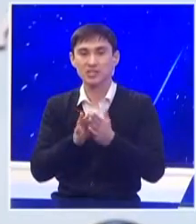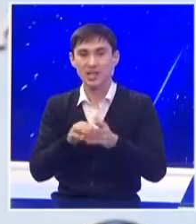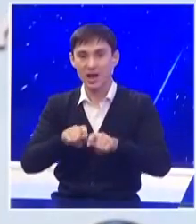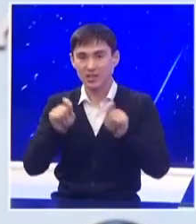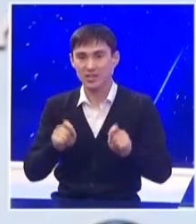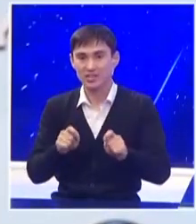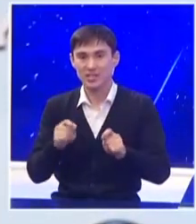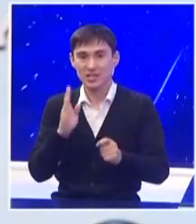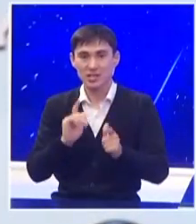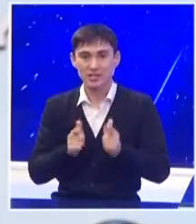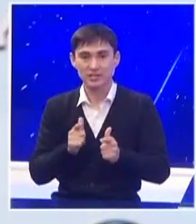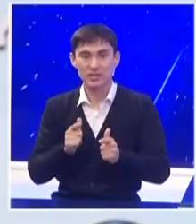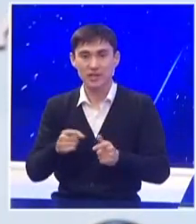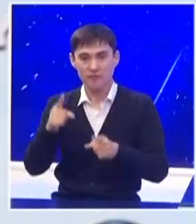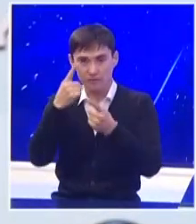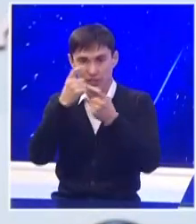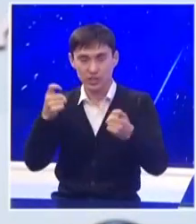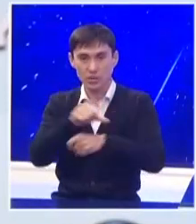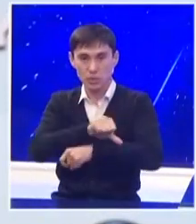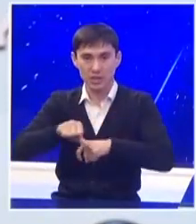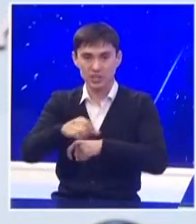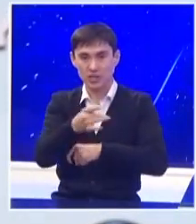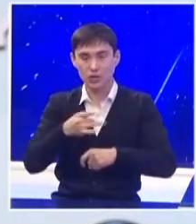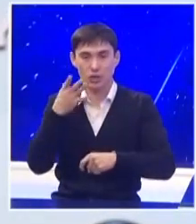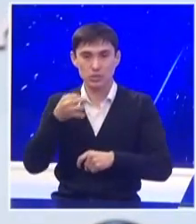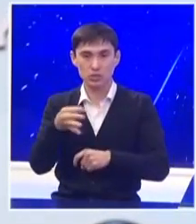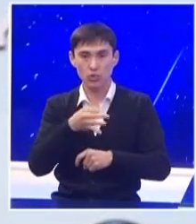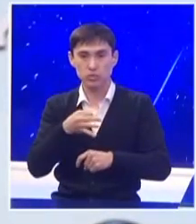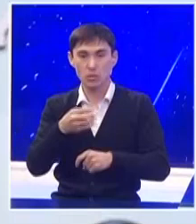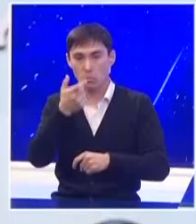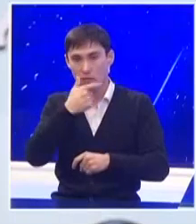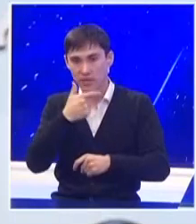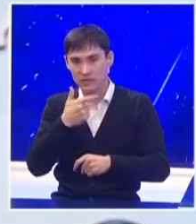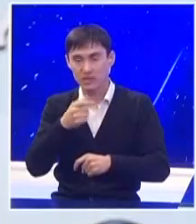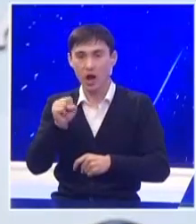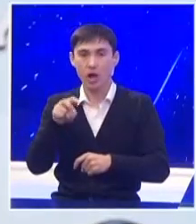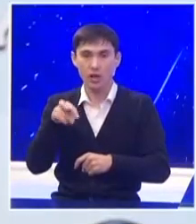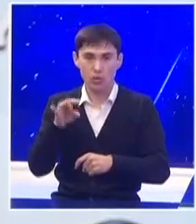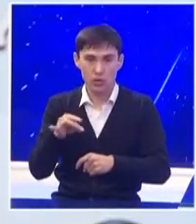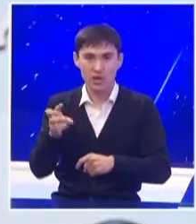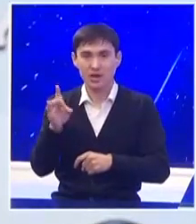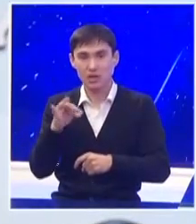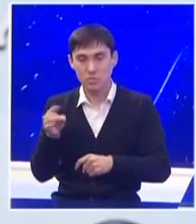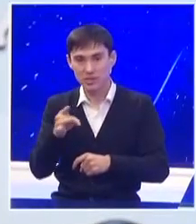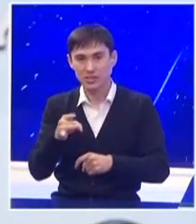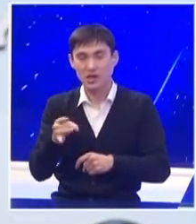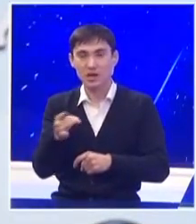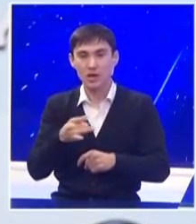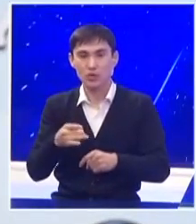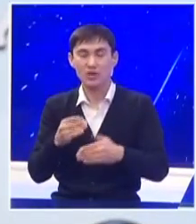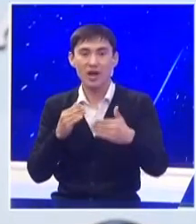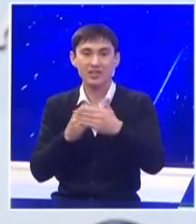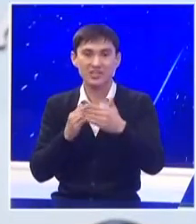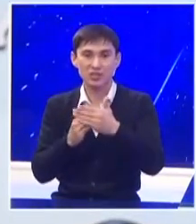радио ЖТСУ является вещание в приграничных районах Алматинской области, в Панфиловском, Алакульском, Раймбекском, в районах с